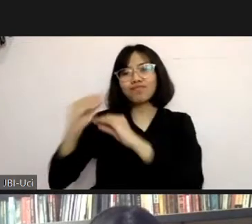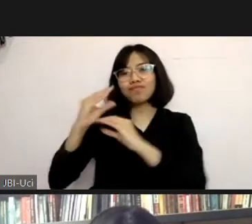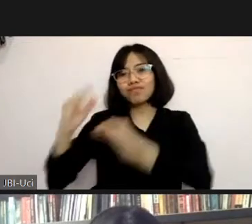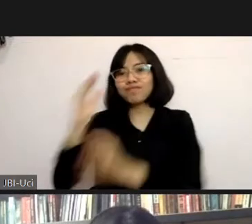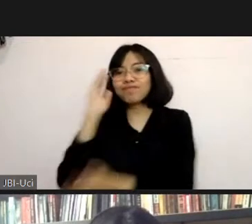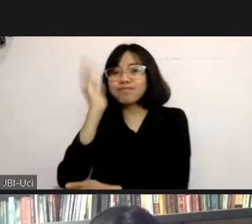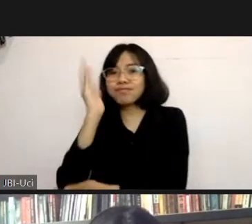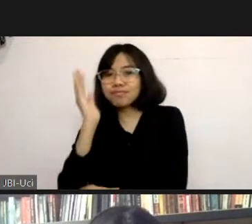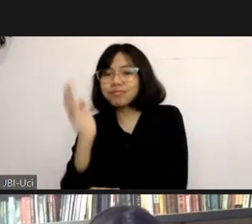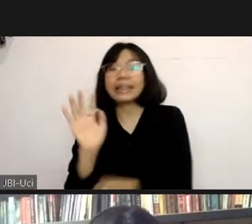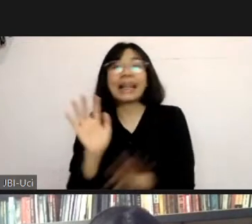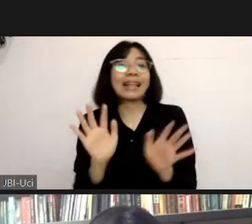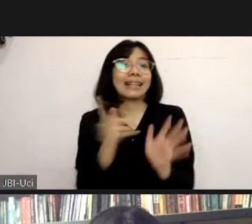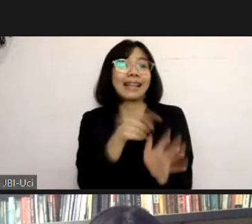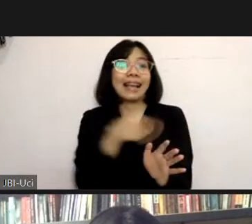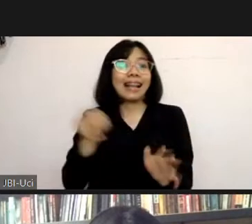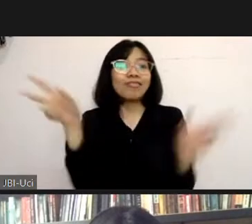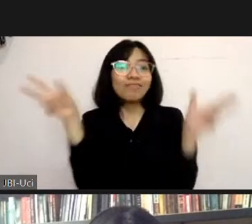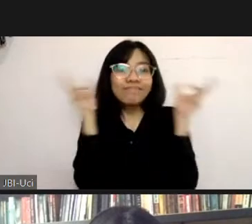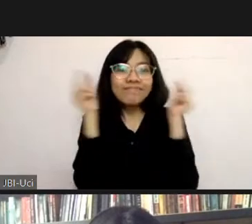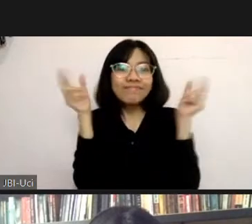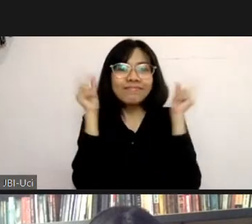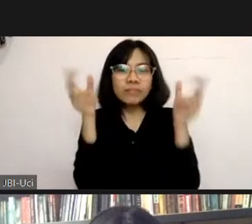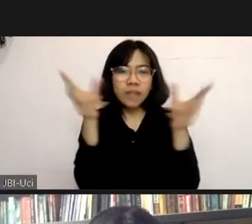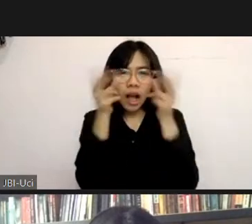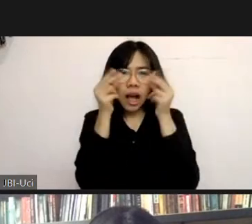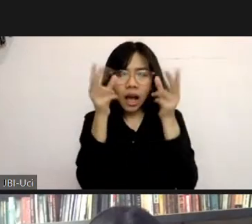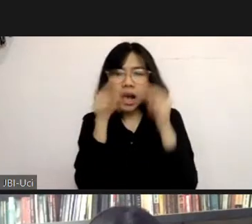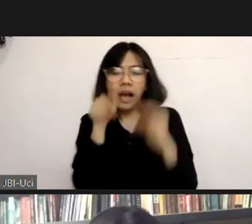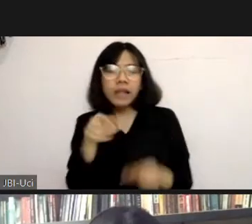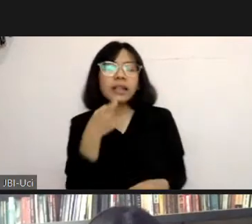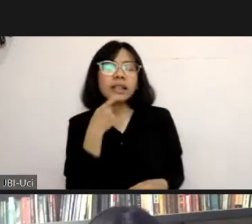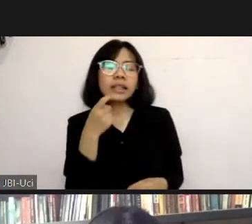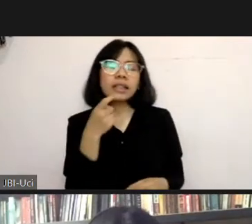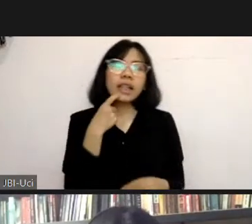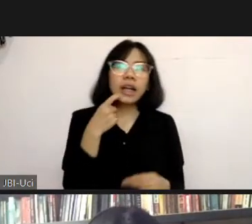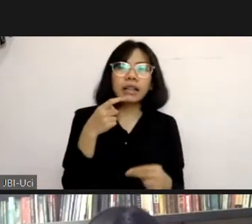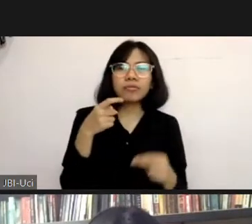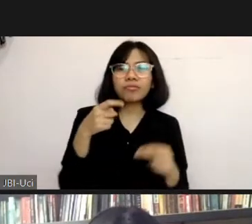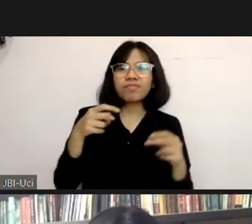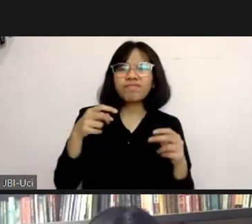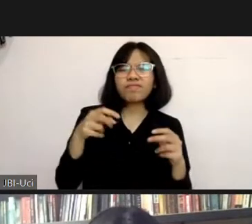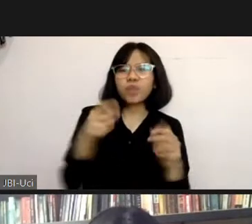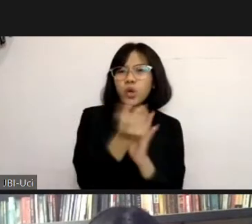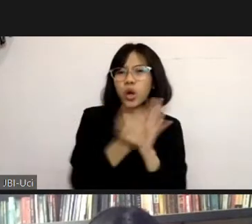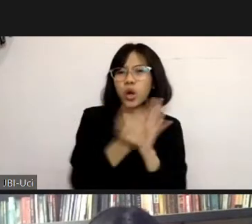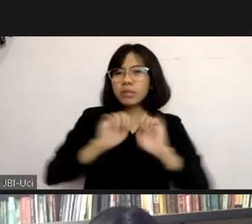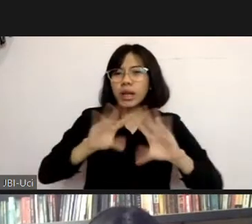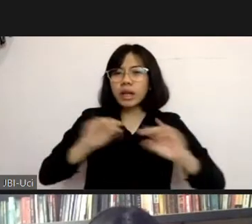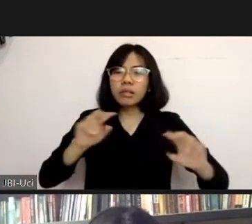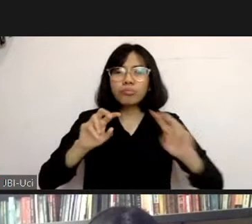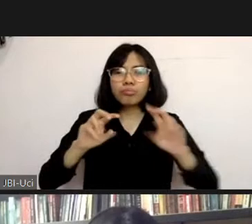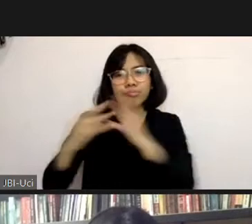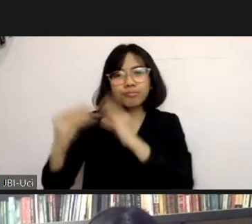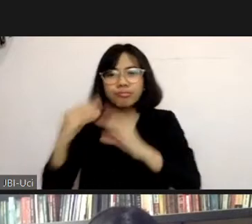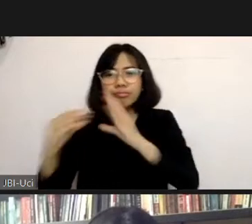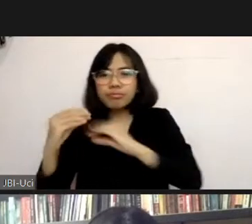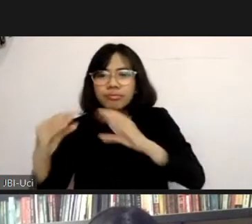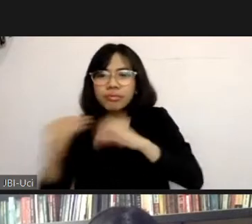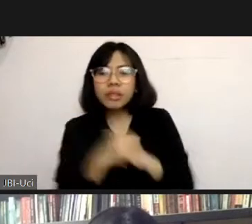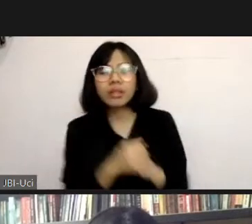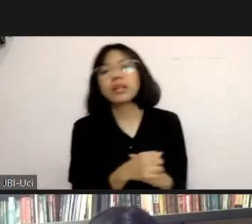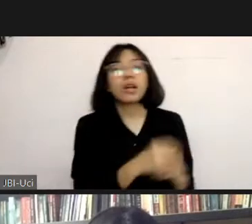pembicara dan juga berdiskusi mengenai fenomena ini, bahwa bersamaan dengan dibentuknya